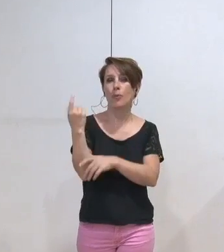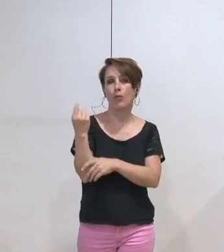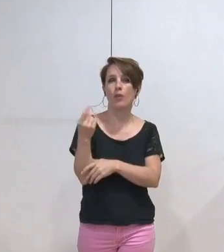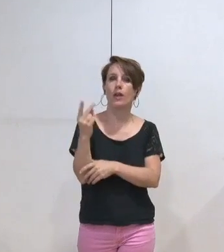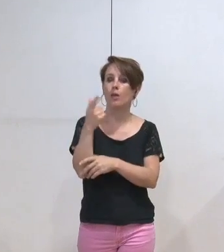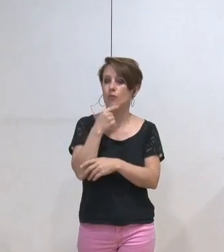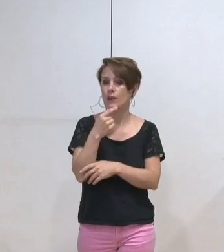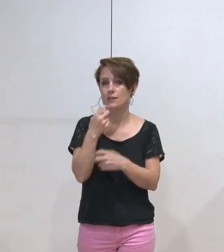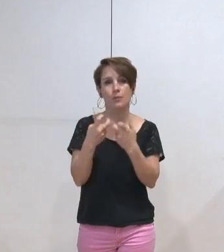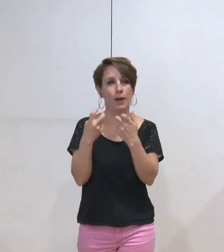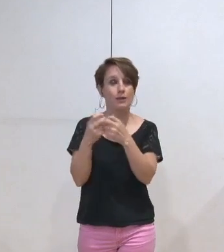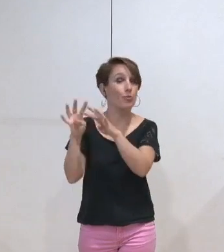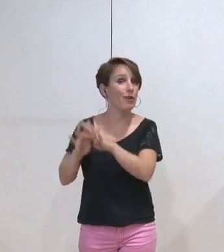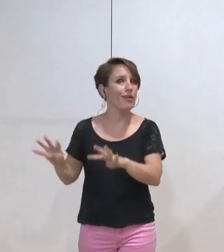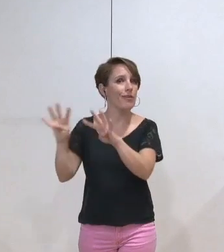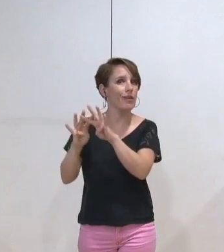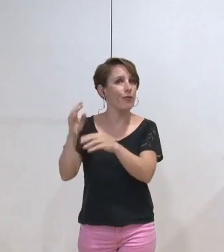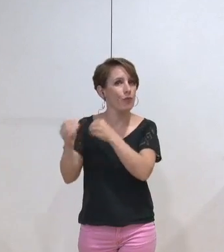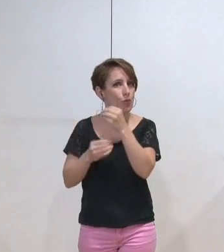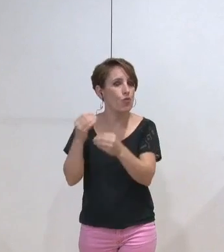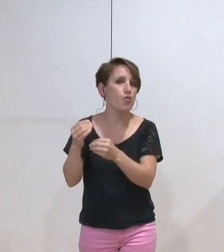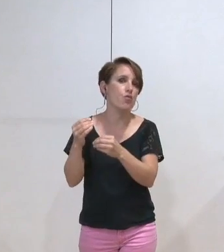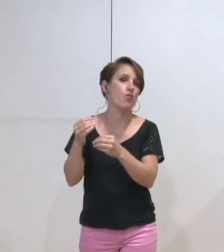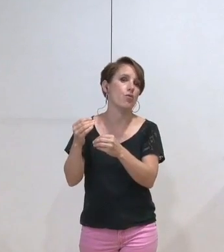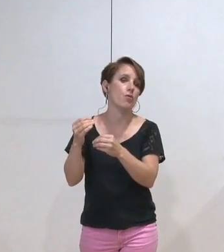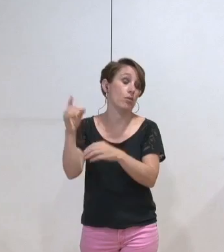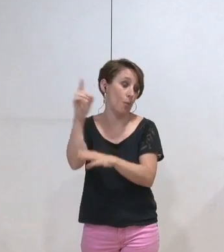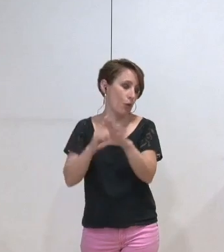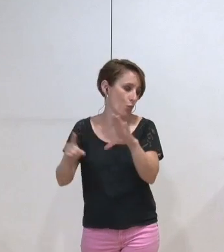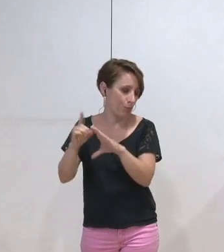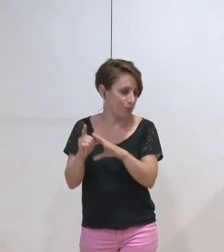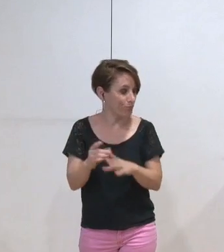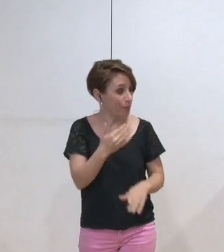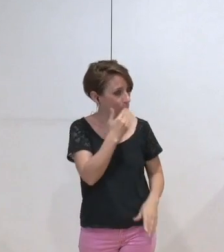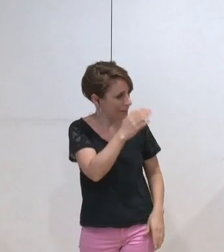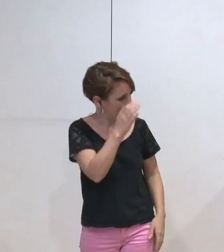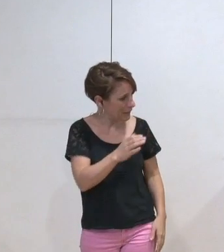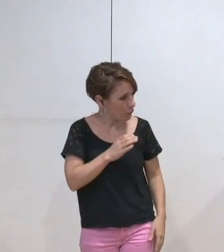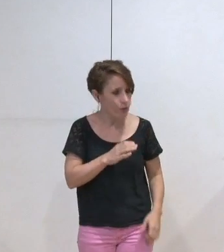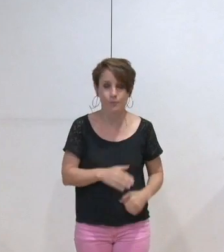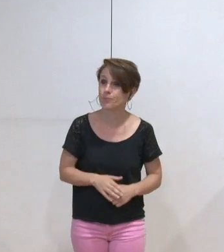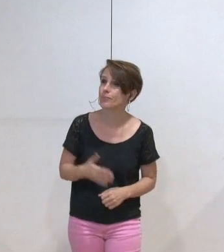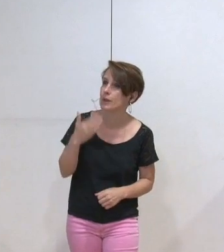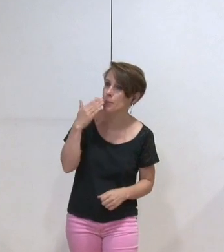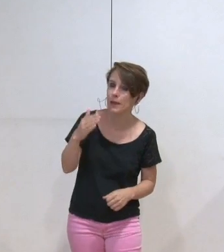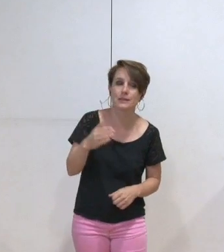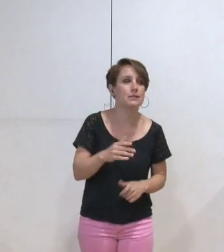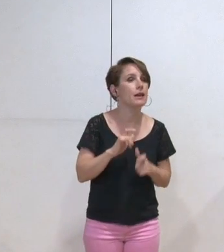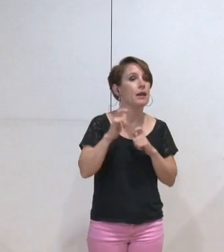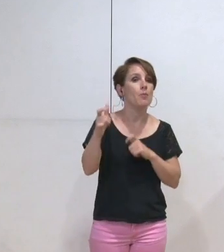C CAF merci de votre écoute merci Monsieur Bron monsieur